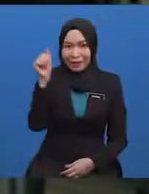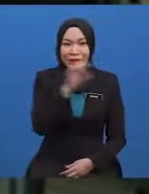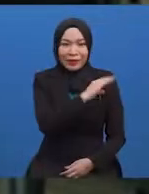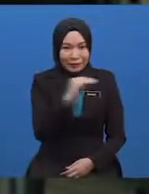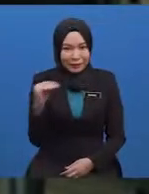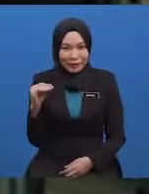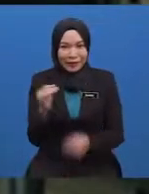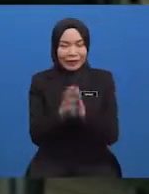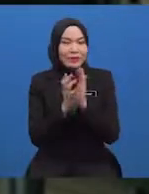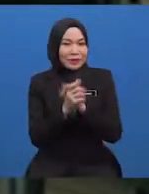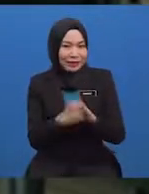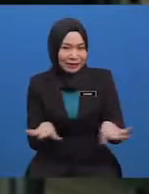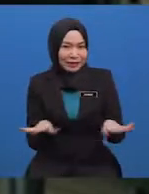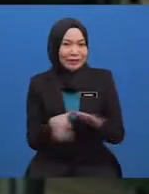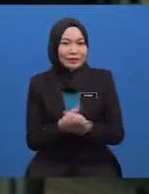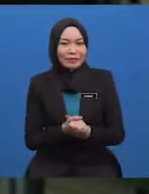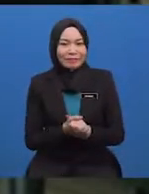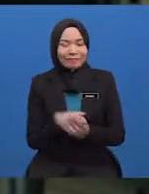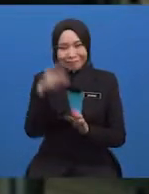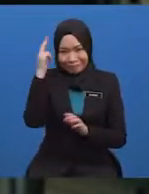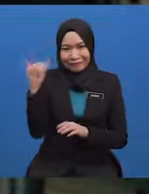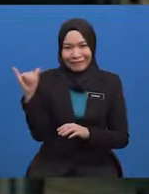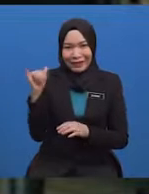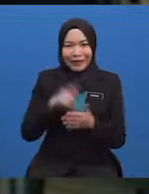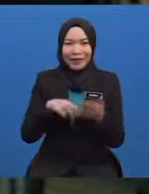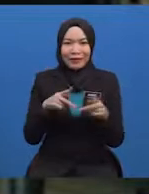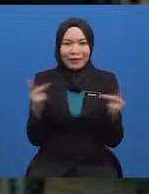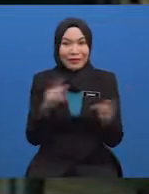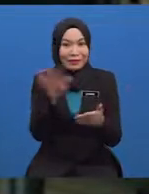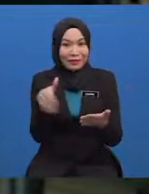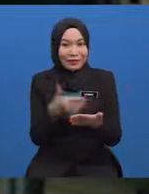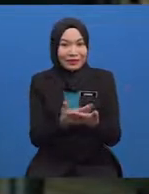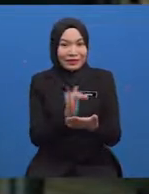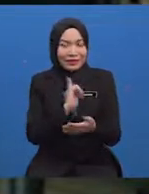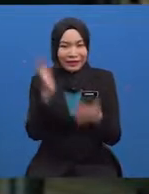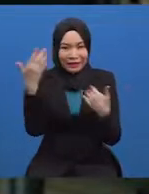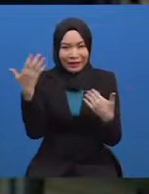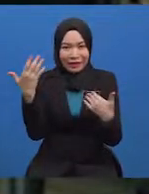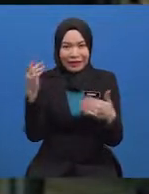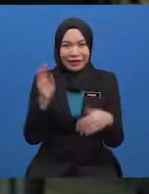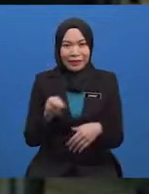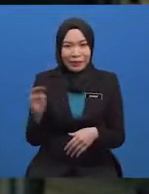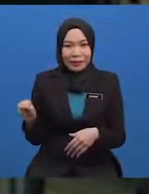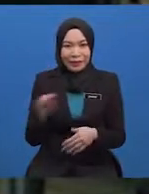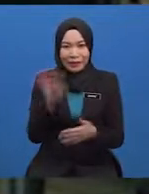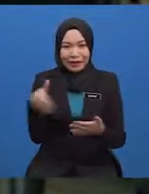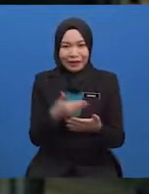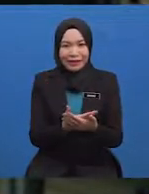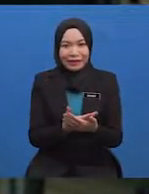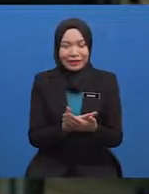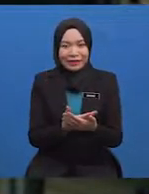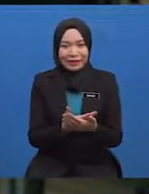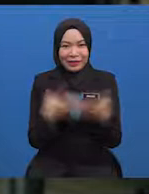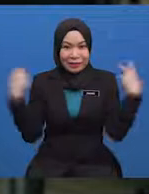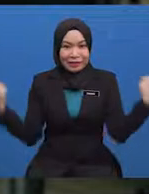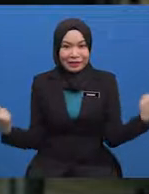Assalamualaikum dan selamat sejahtera. Hai, apa khabar semua? Saya harap para pelajar semua berada dalam